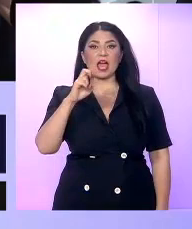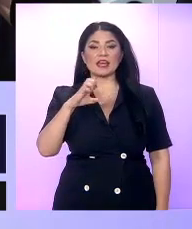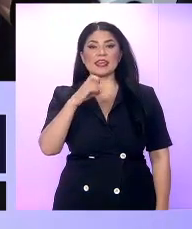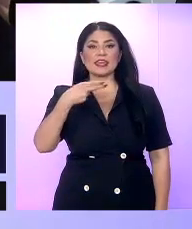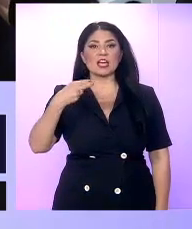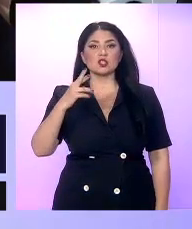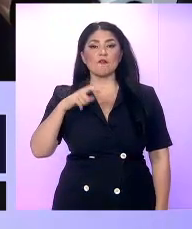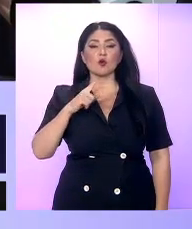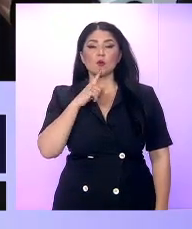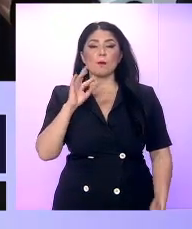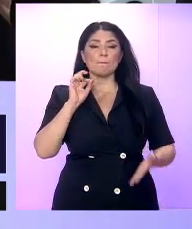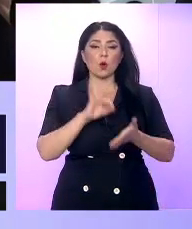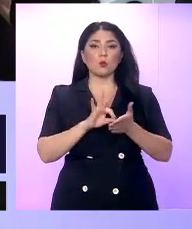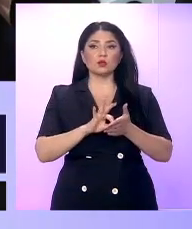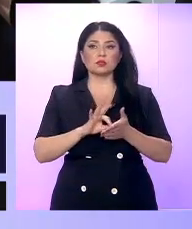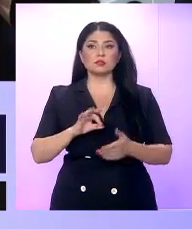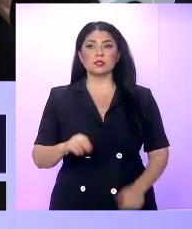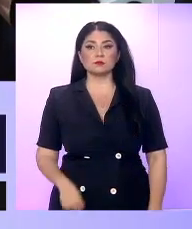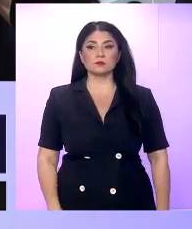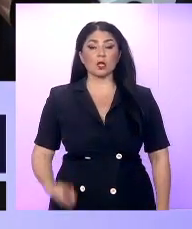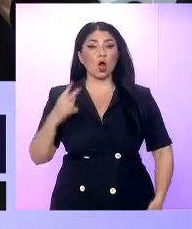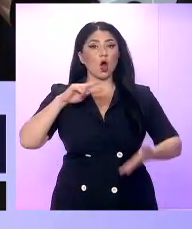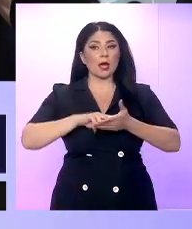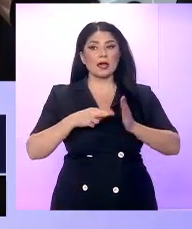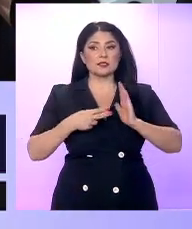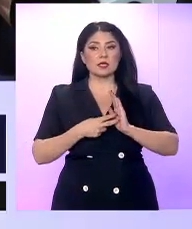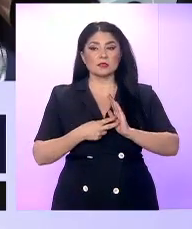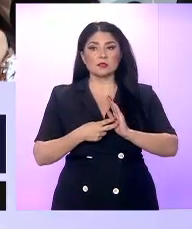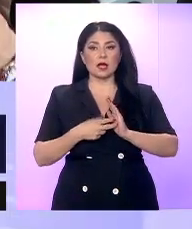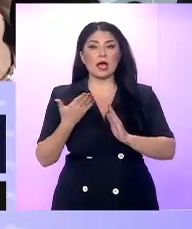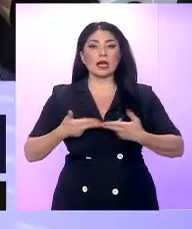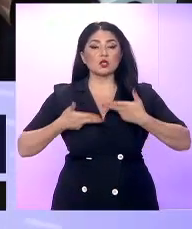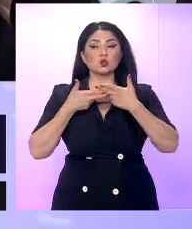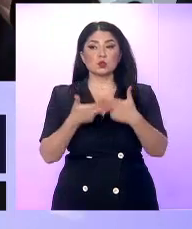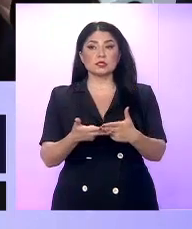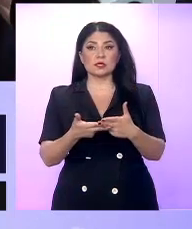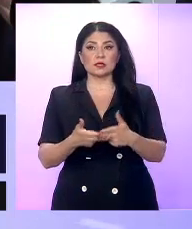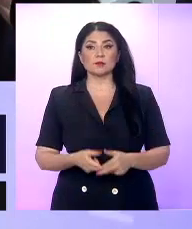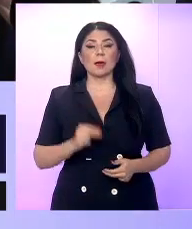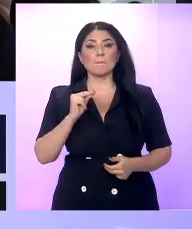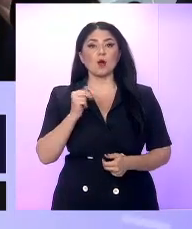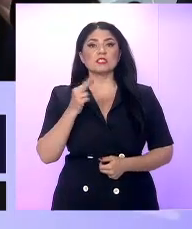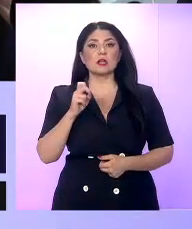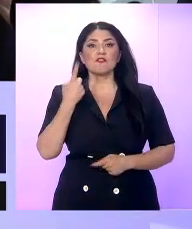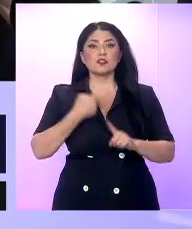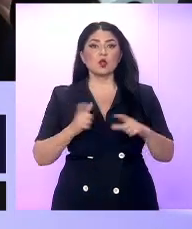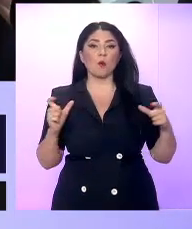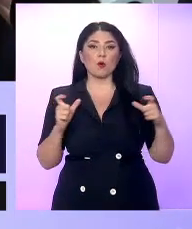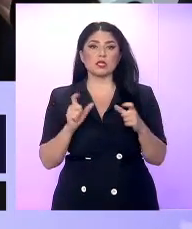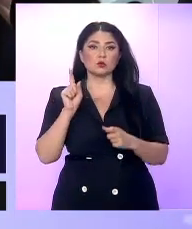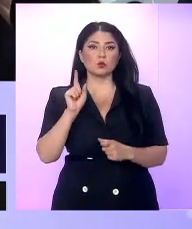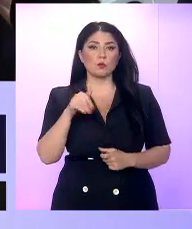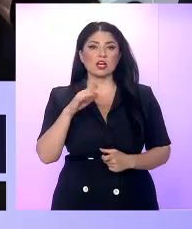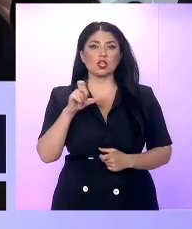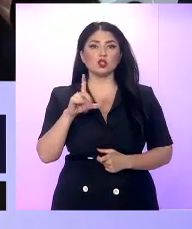nume propus de organizația OLT, o organizație pe care îl susține pe Paul Stănescu, unul dintre opozanții lui